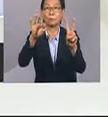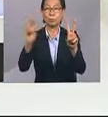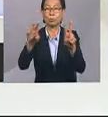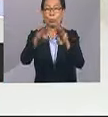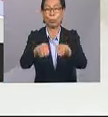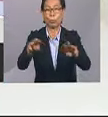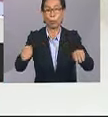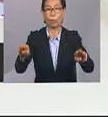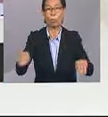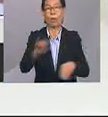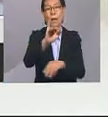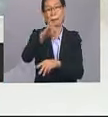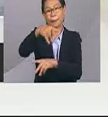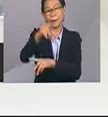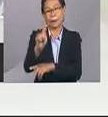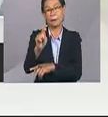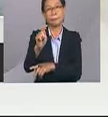2,897 pelajar IPT